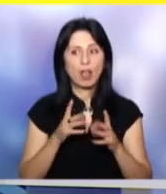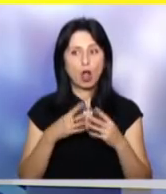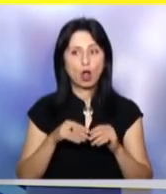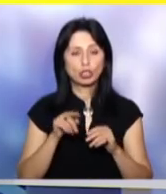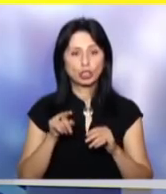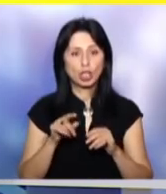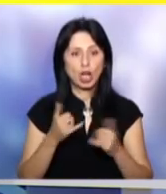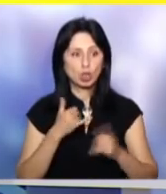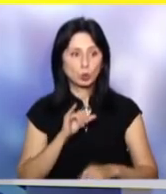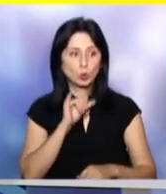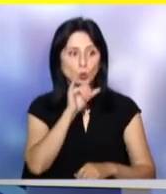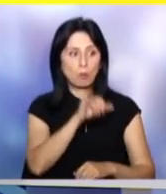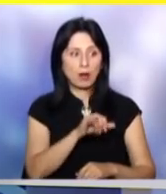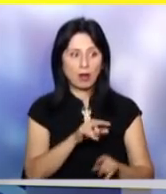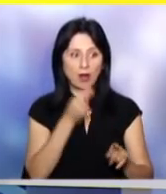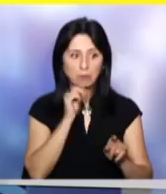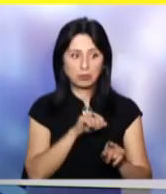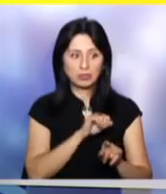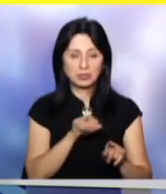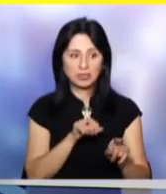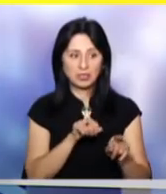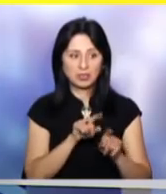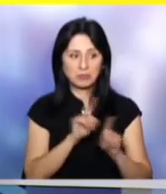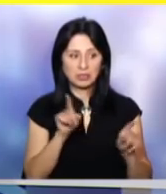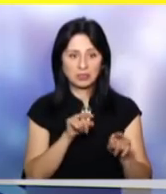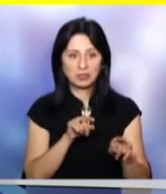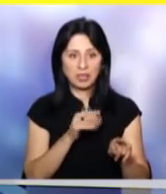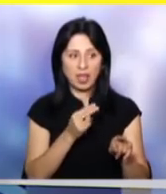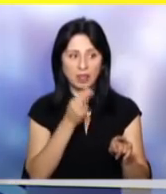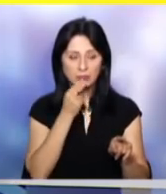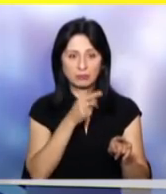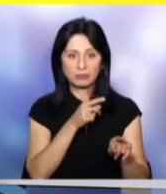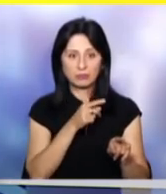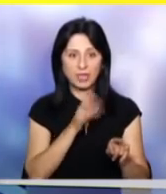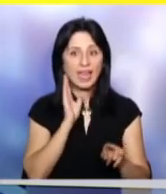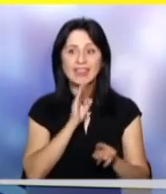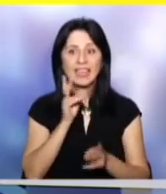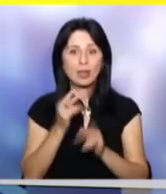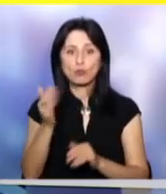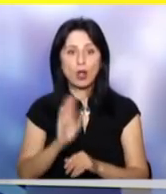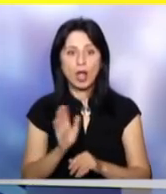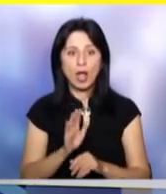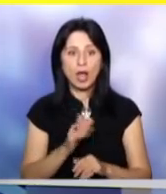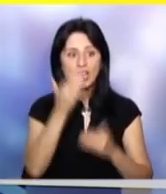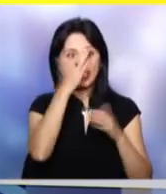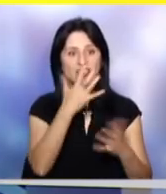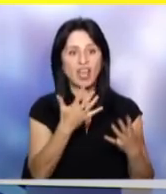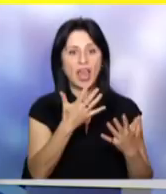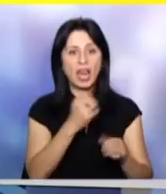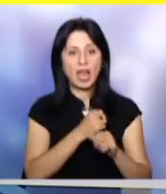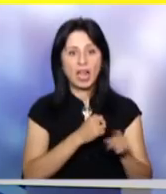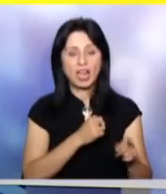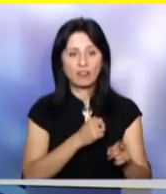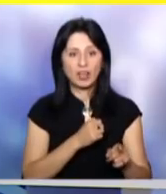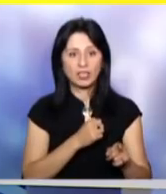ოჯახში, სტუმრად ყოფნისა, სხვა დაწესებულებაში, როდესაც უნდა დააგემოვნონ საკვები, არა დედიკოს გაკეთებული, არამედ სხვაგან,